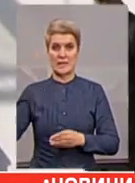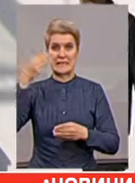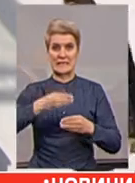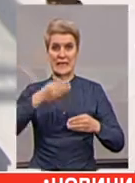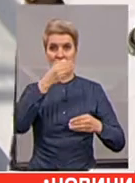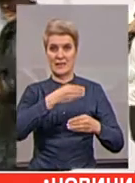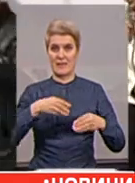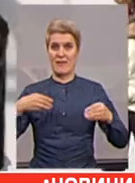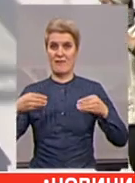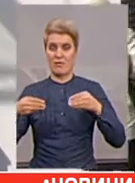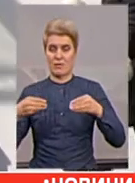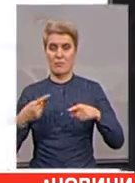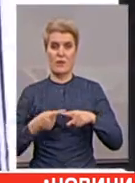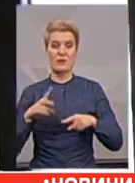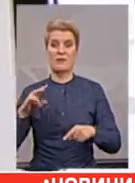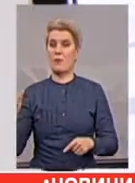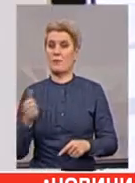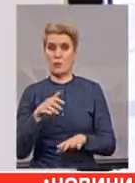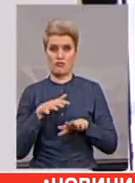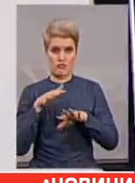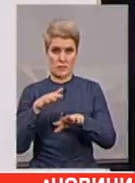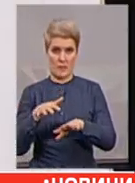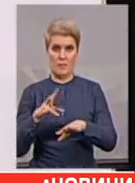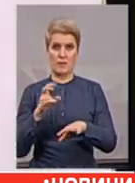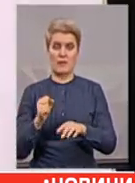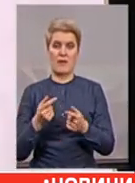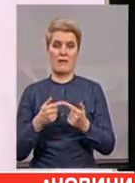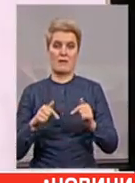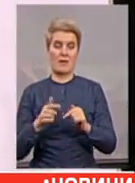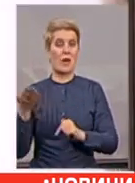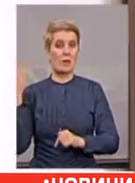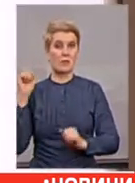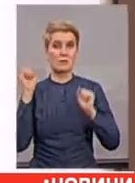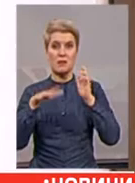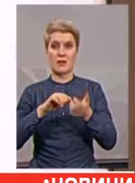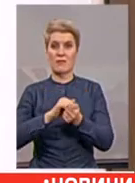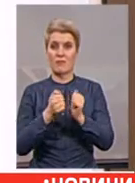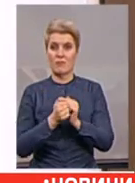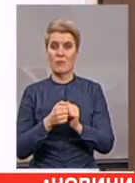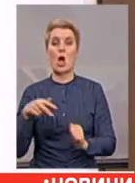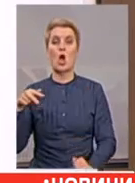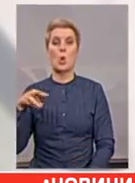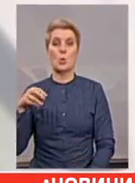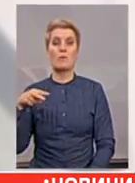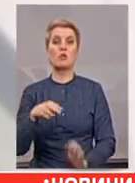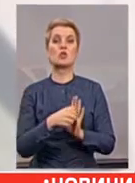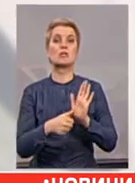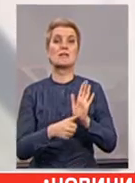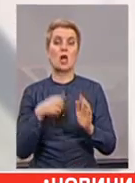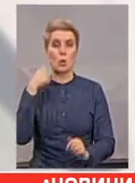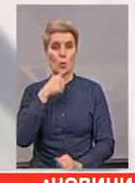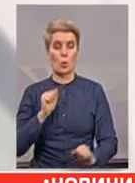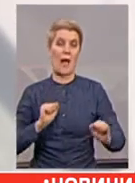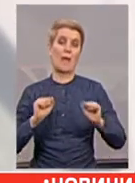на відділення Альфа-банку на Хрещатику. Минулий раз банк закидали камінням у лютому 2016 року. Проте